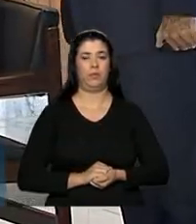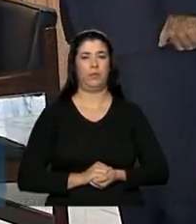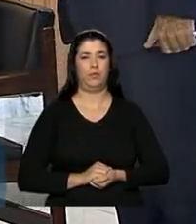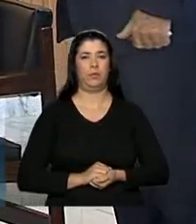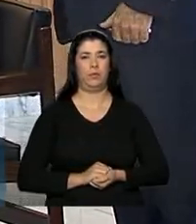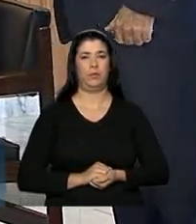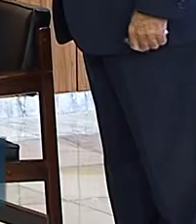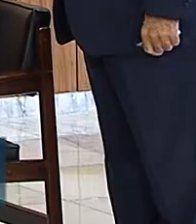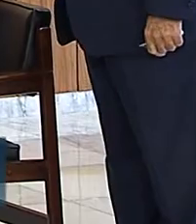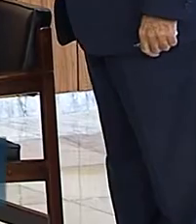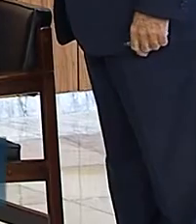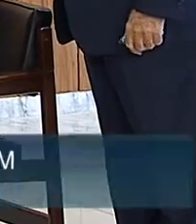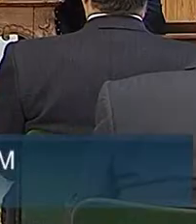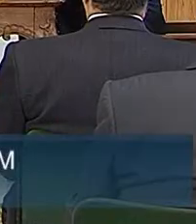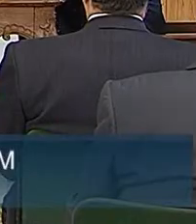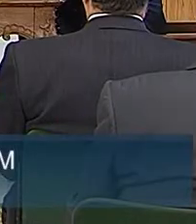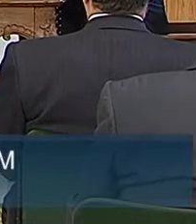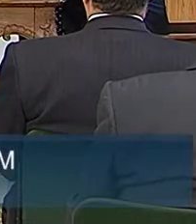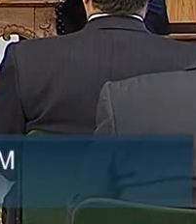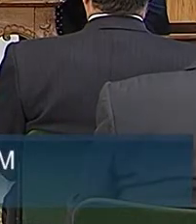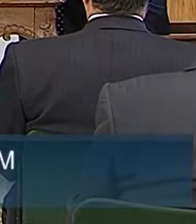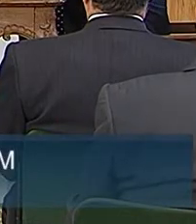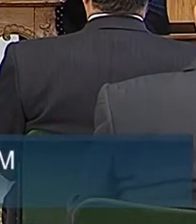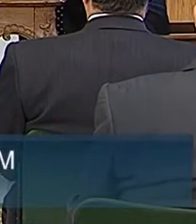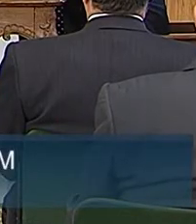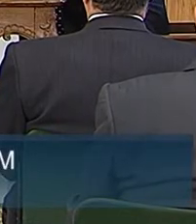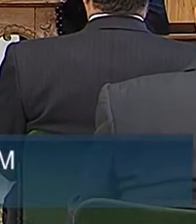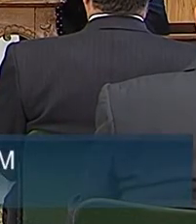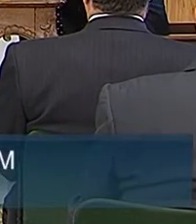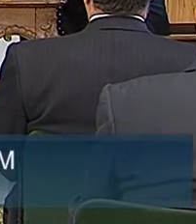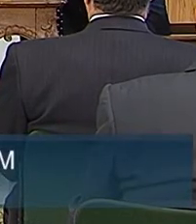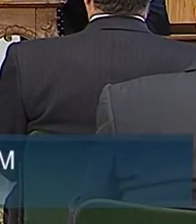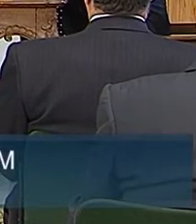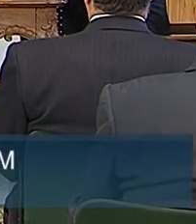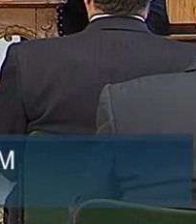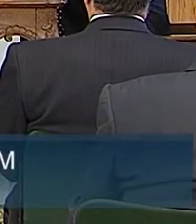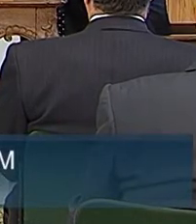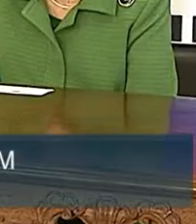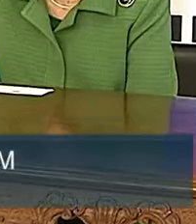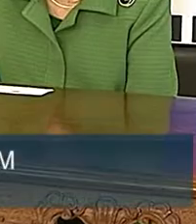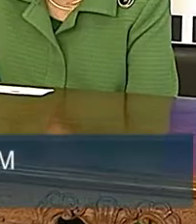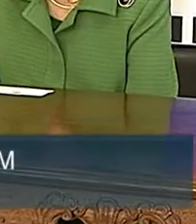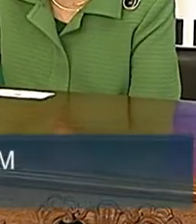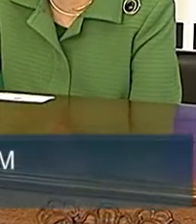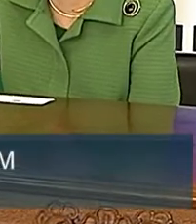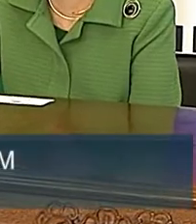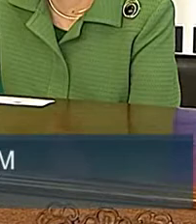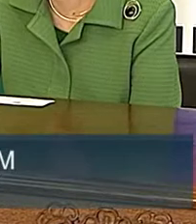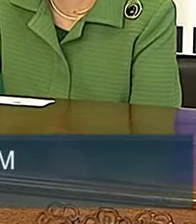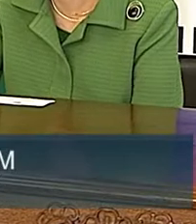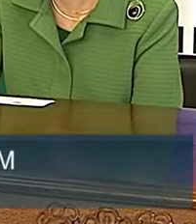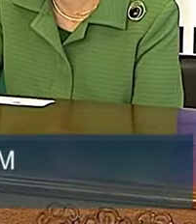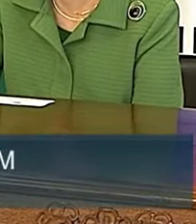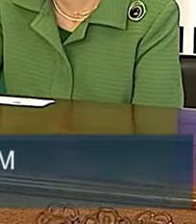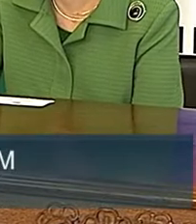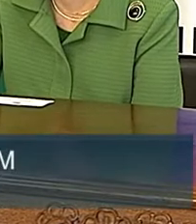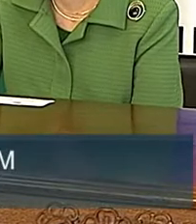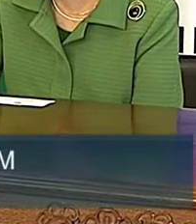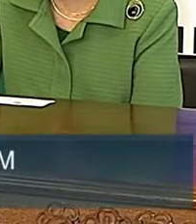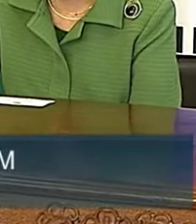한국전력공사와 브라질 원자력공사 및 전력공사 간의 원자력 분야 협력에 관한